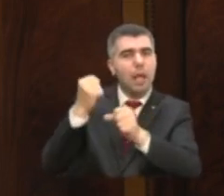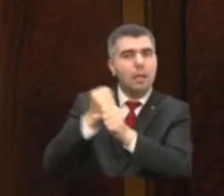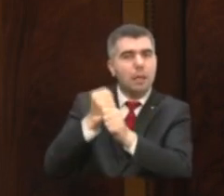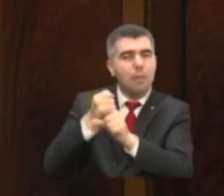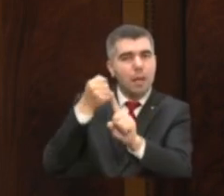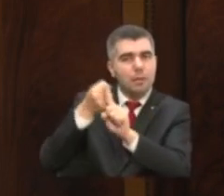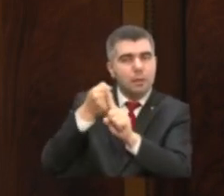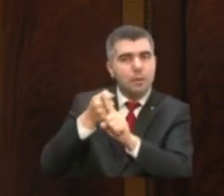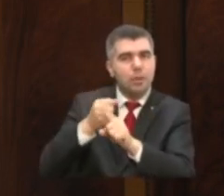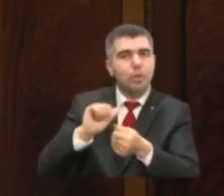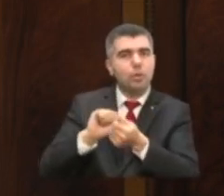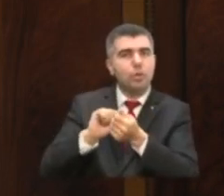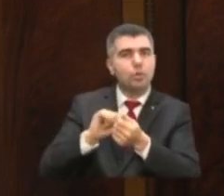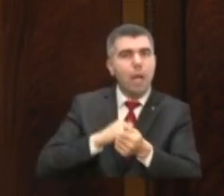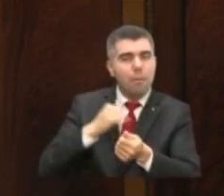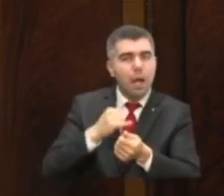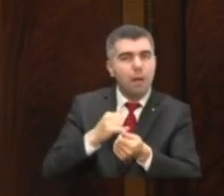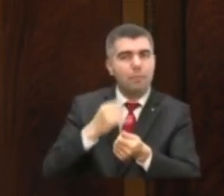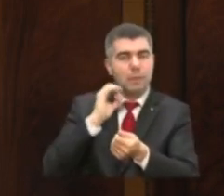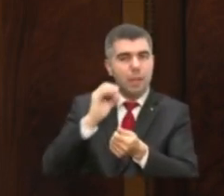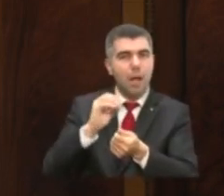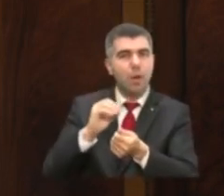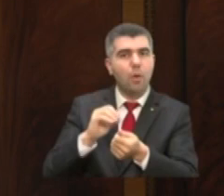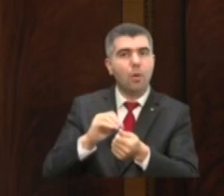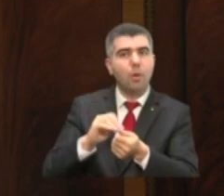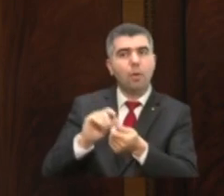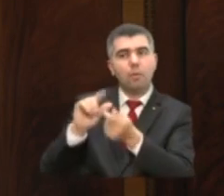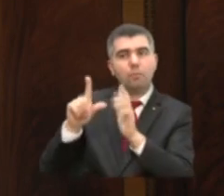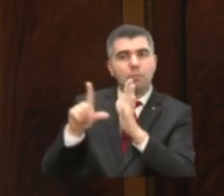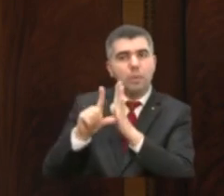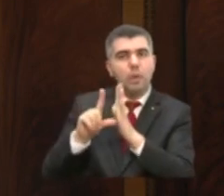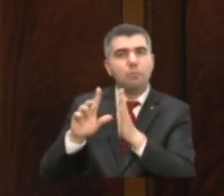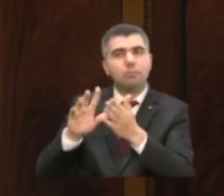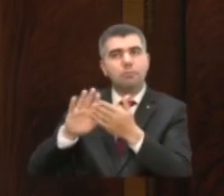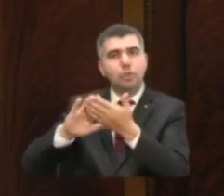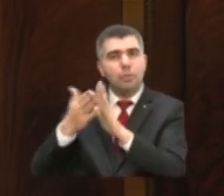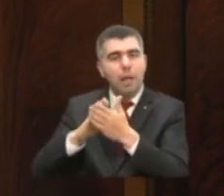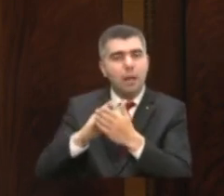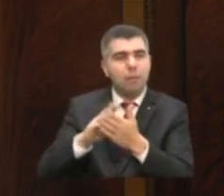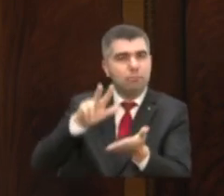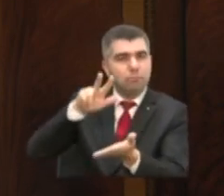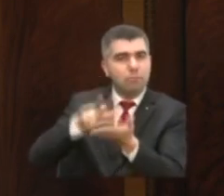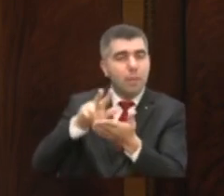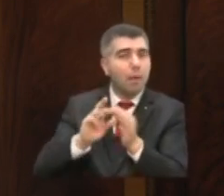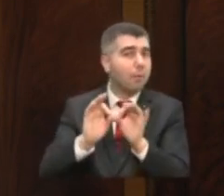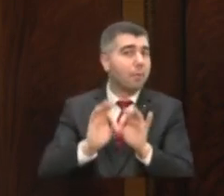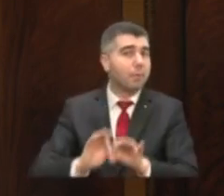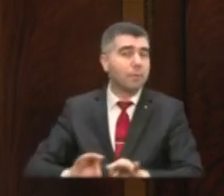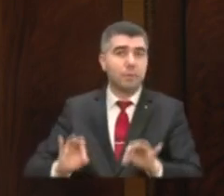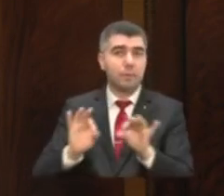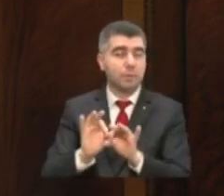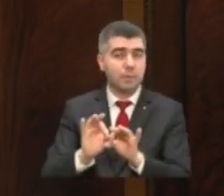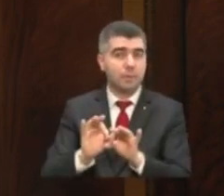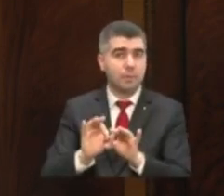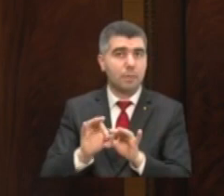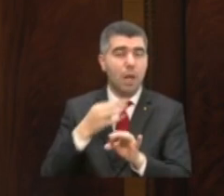الجائزة 118 يعني 2018 يعني سنة وما زلنا تفعش السيد رئيس الحكومة. سمحوا لي، وحتى السياسة المندمجة